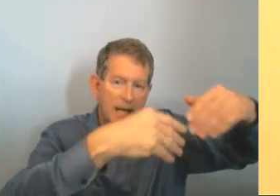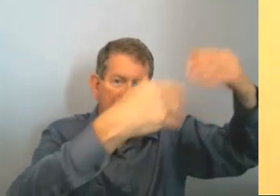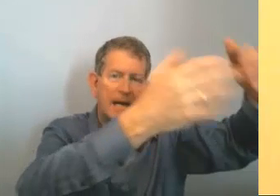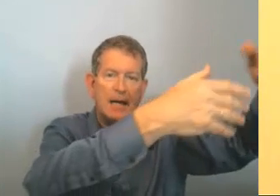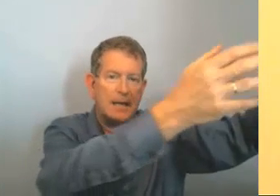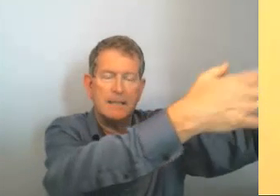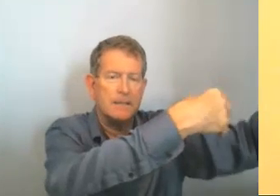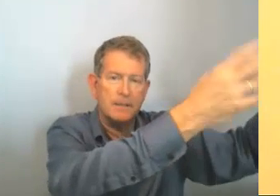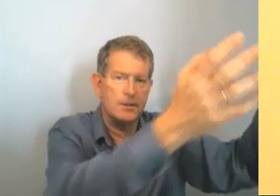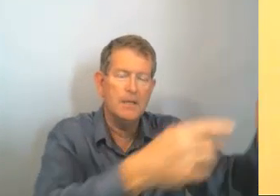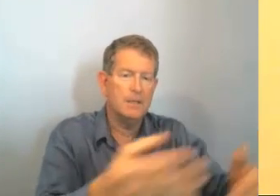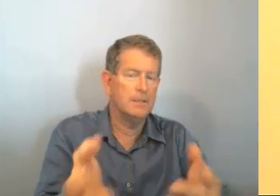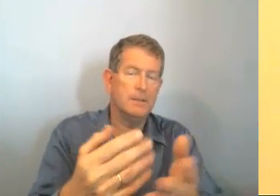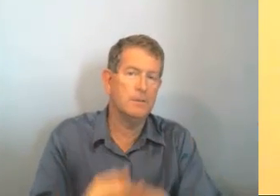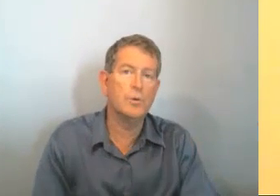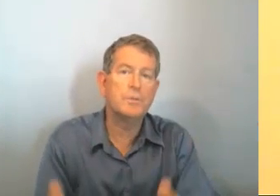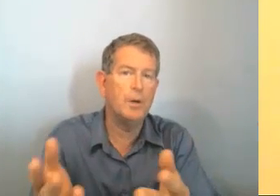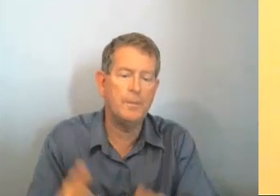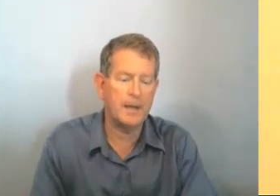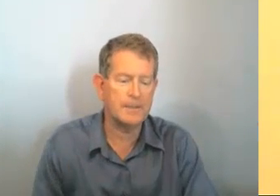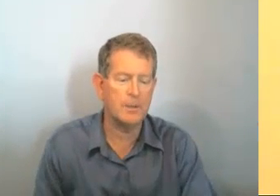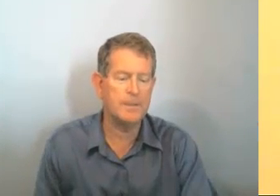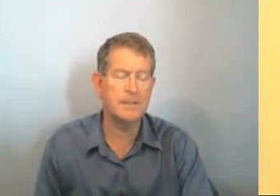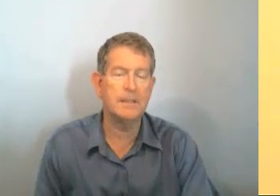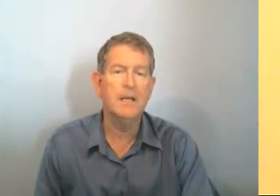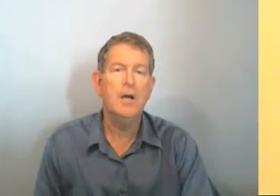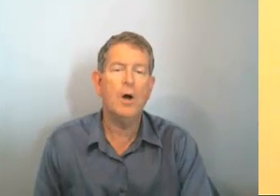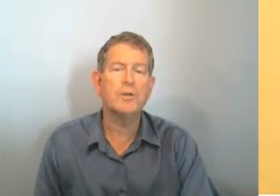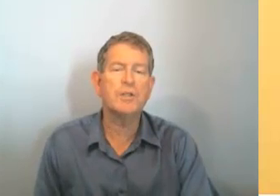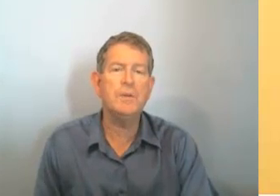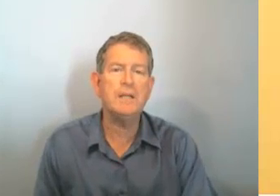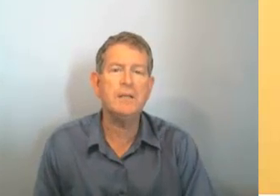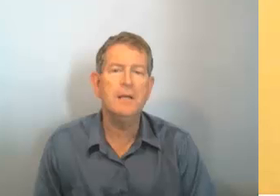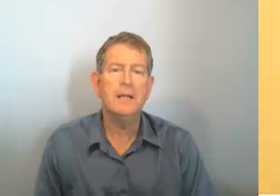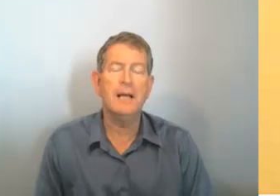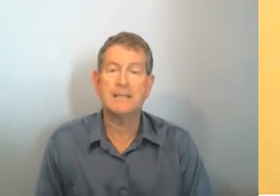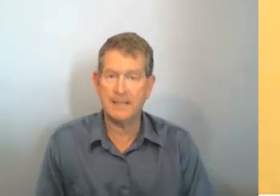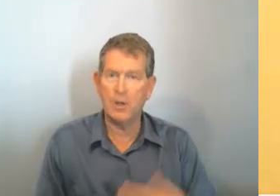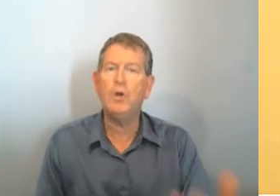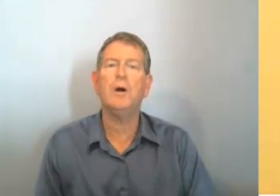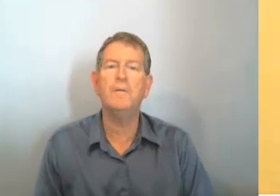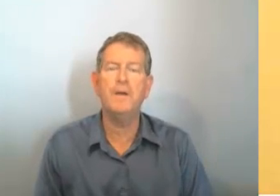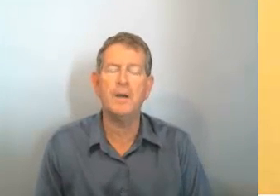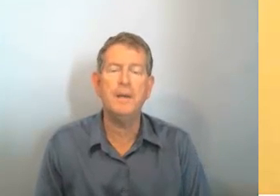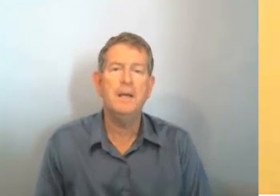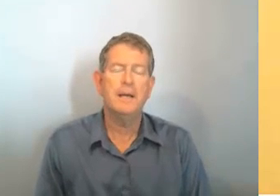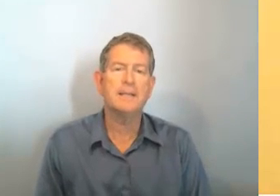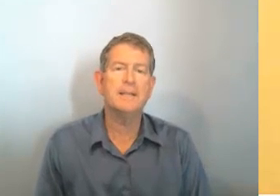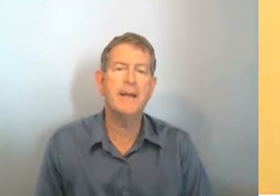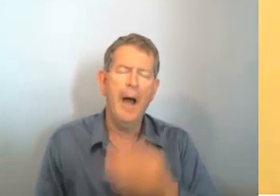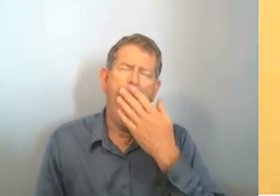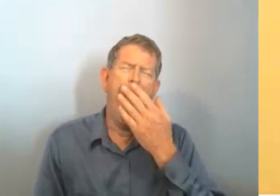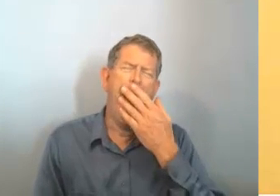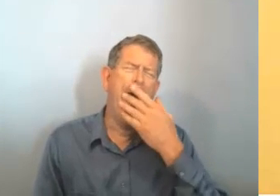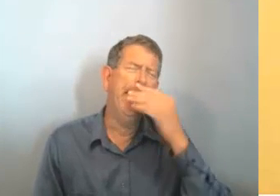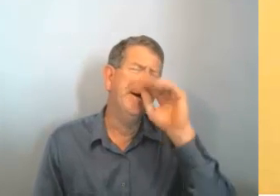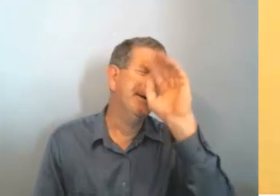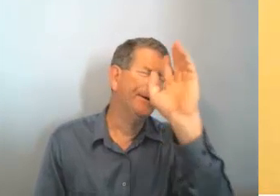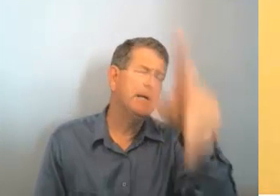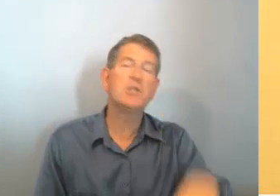s'intéresse au sport, par exemple, ici. Ensuite, ça c'est encore un verbe, c'est